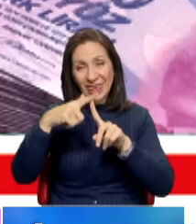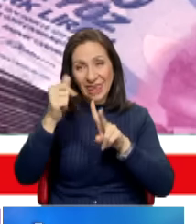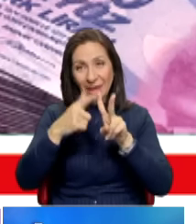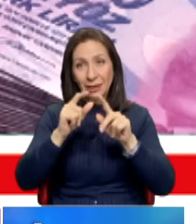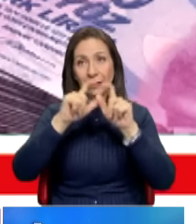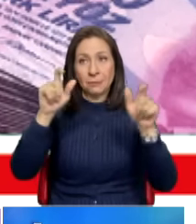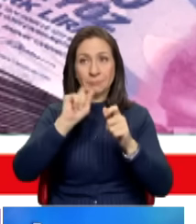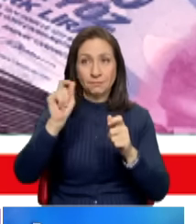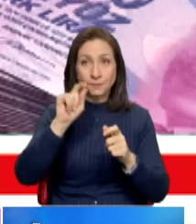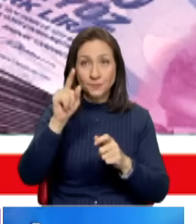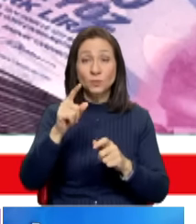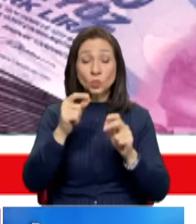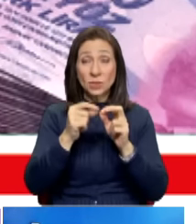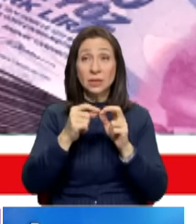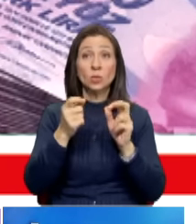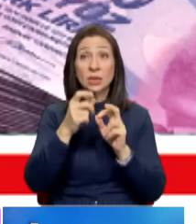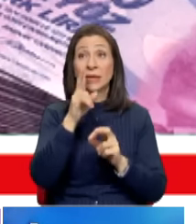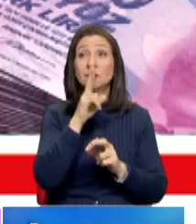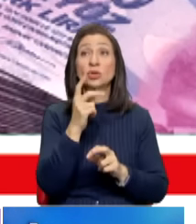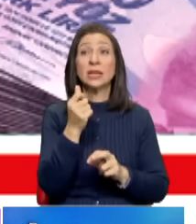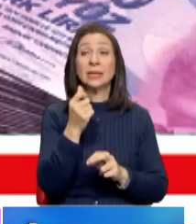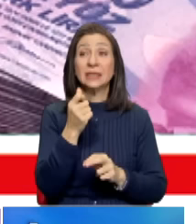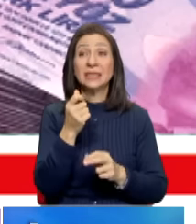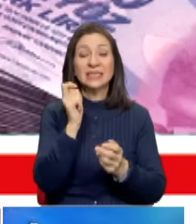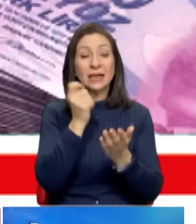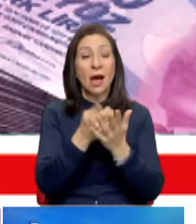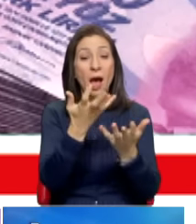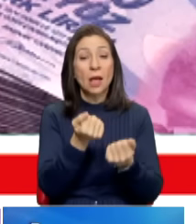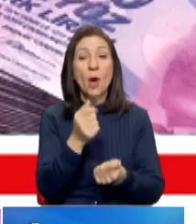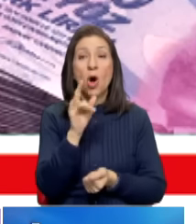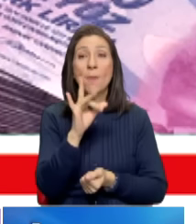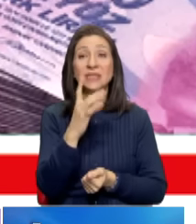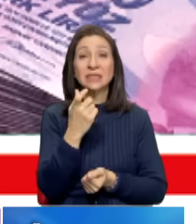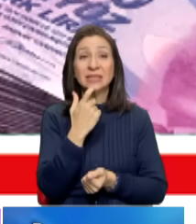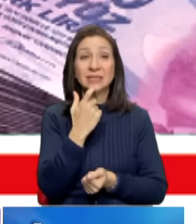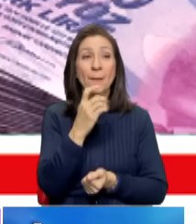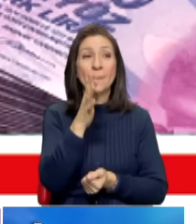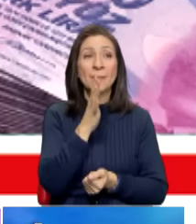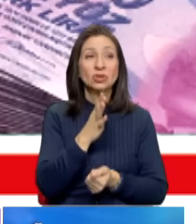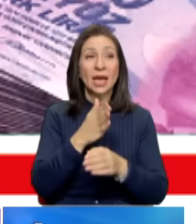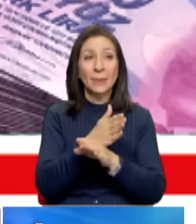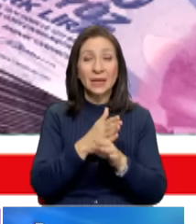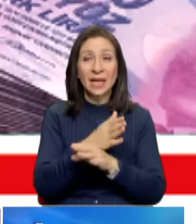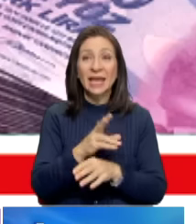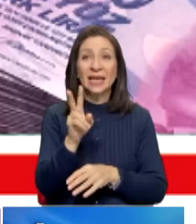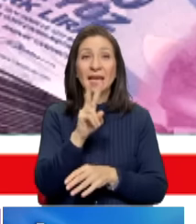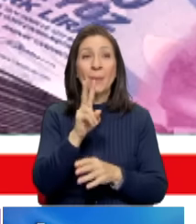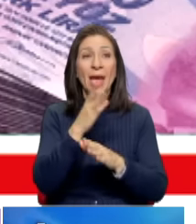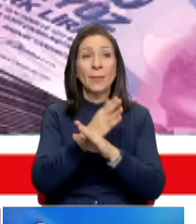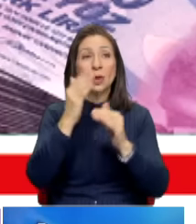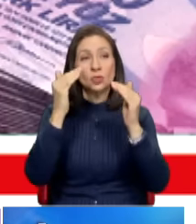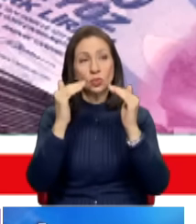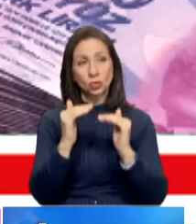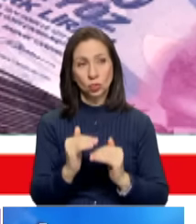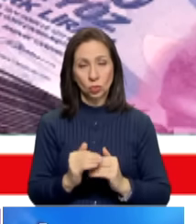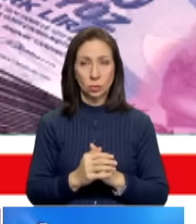taşımış Egemen gazetesi. Burhanettin Bulut 200 liranın satın alma gücü 15 yılda 500 ekmekten 20 ekmeğe